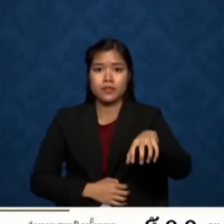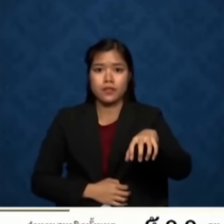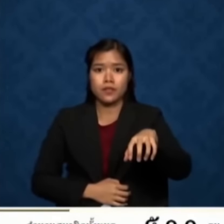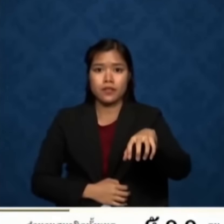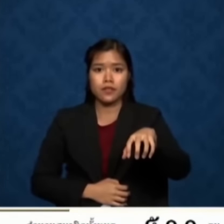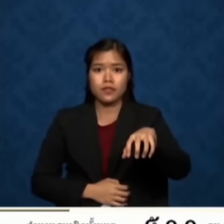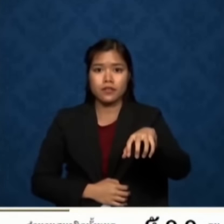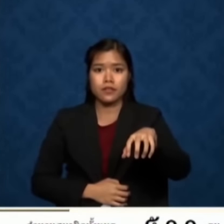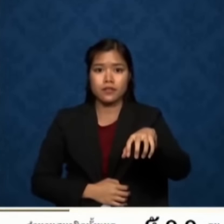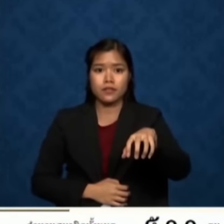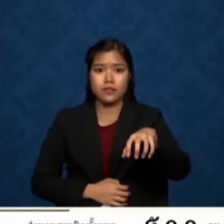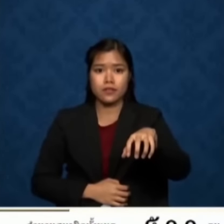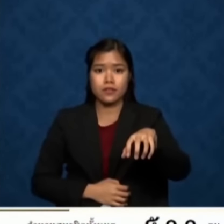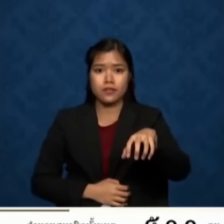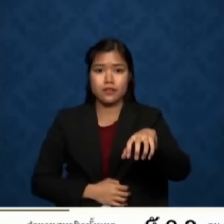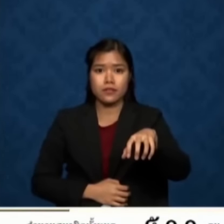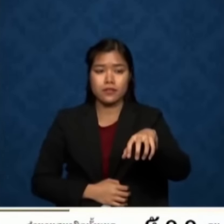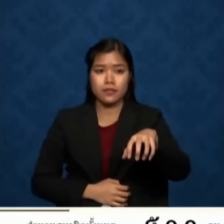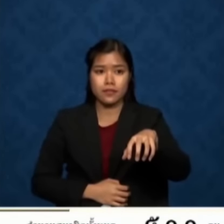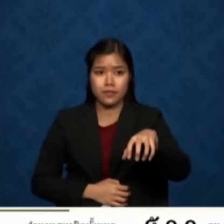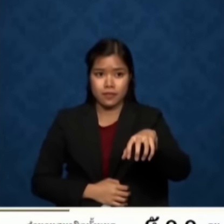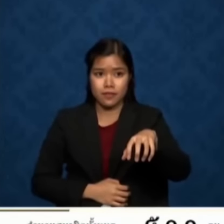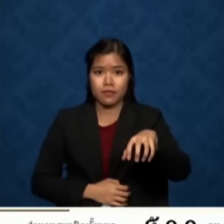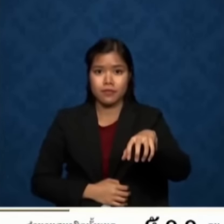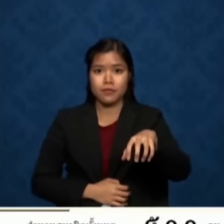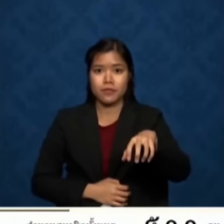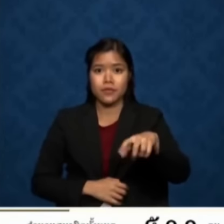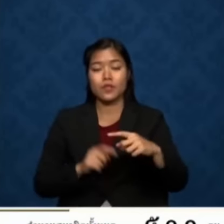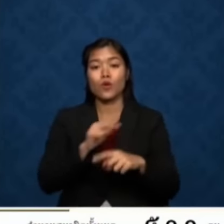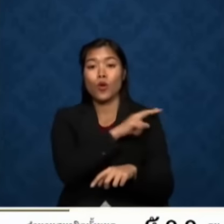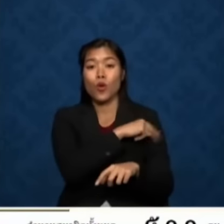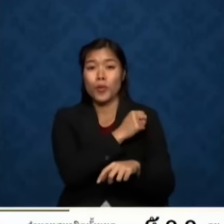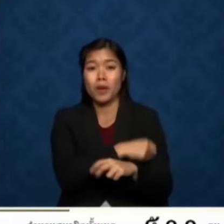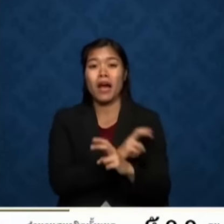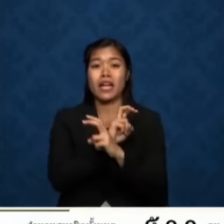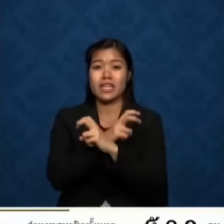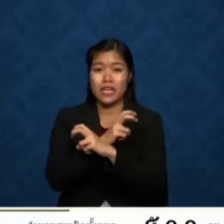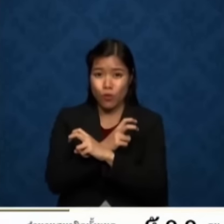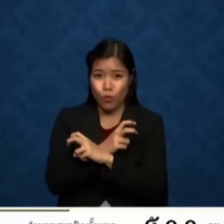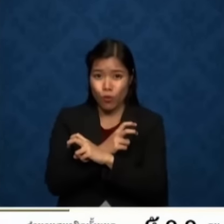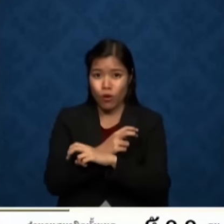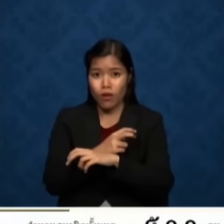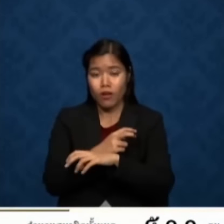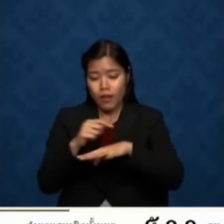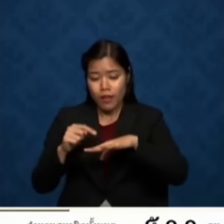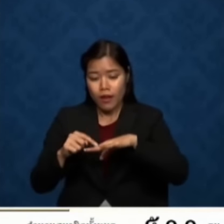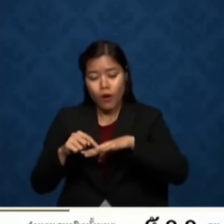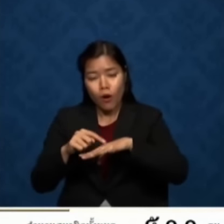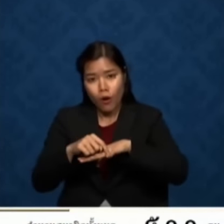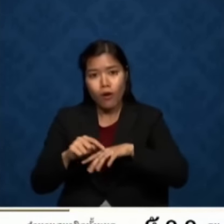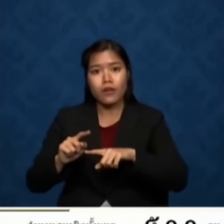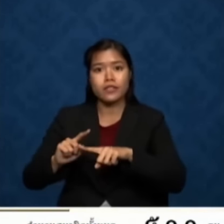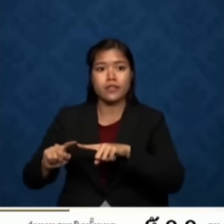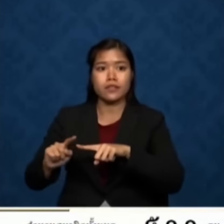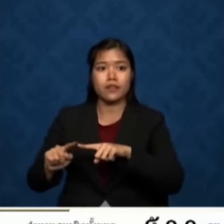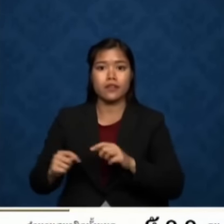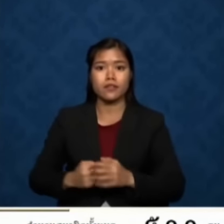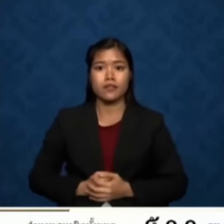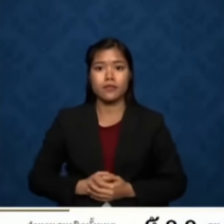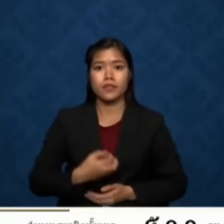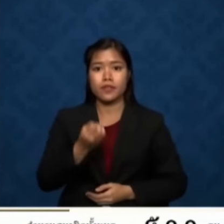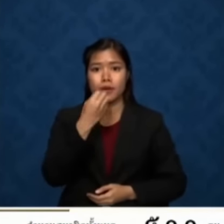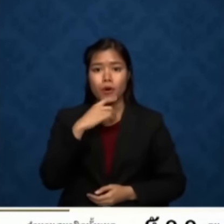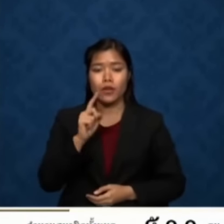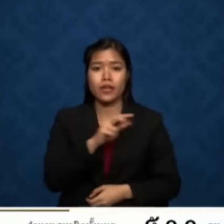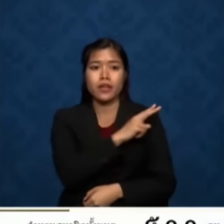งพยาบาลเรื่องกระดูกและข้อก็เขาก็เรียนว่าตอนนั้น